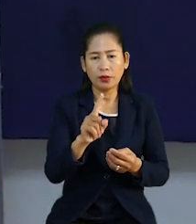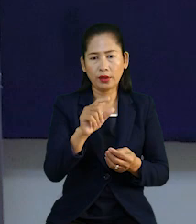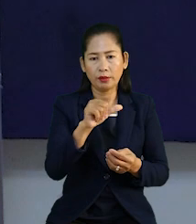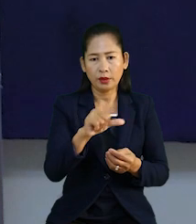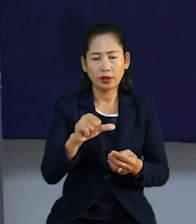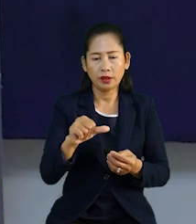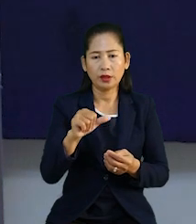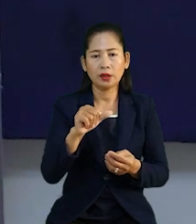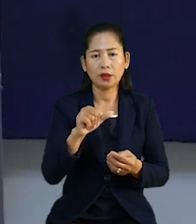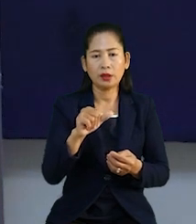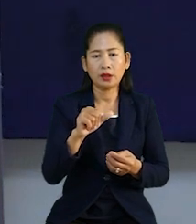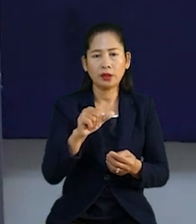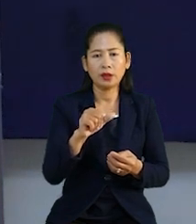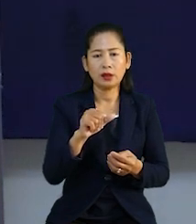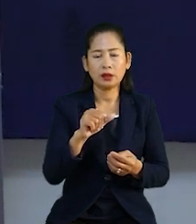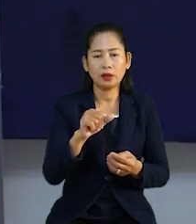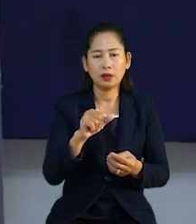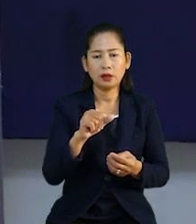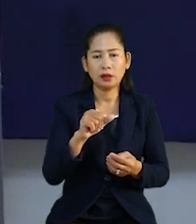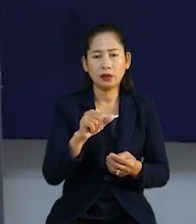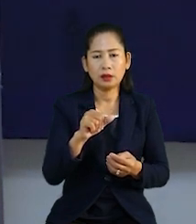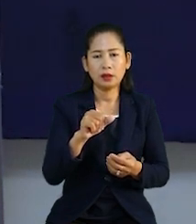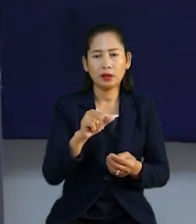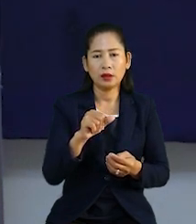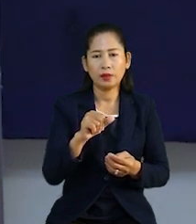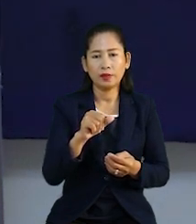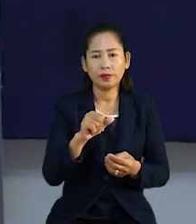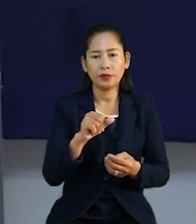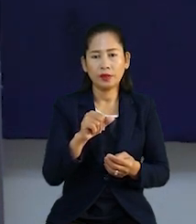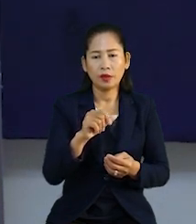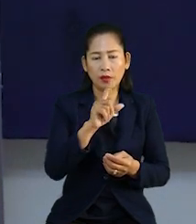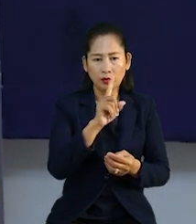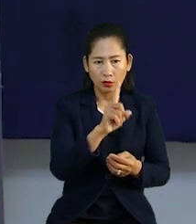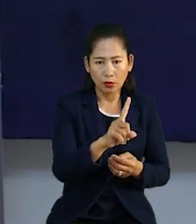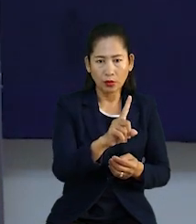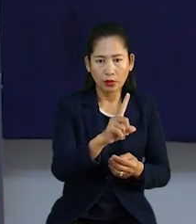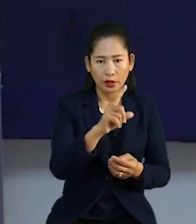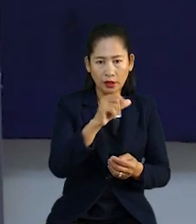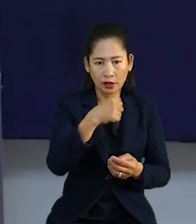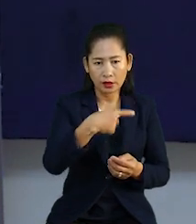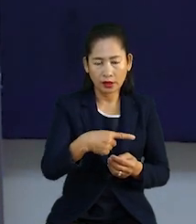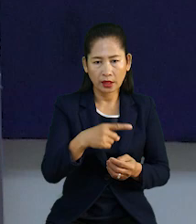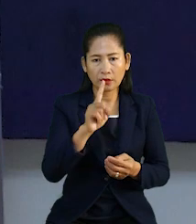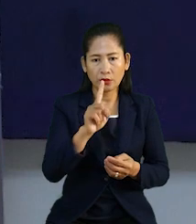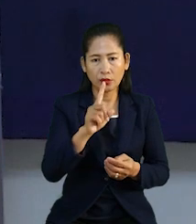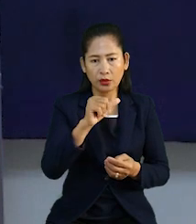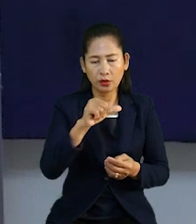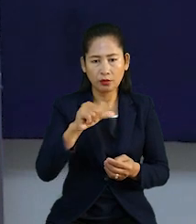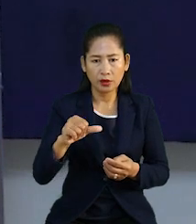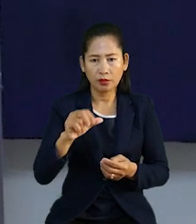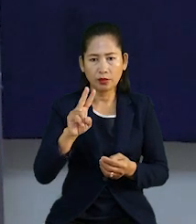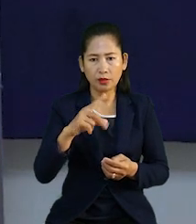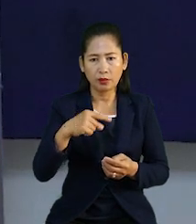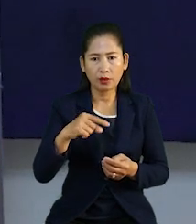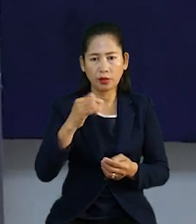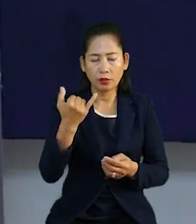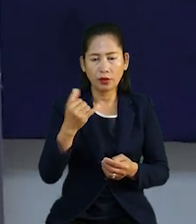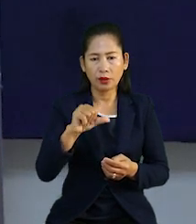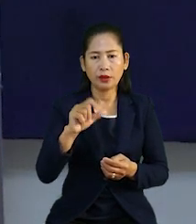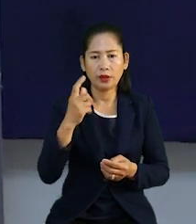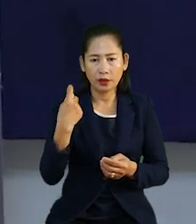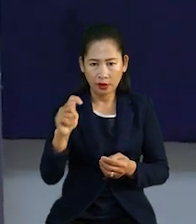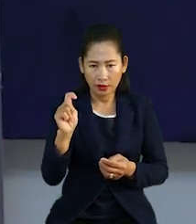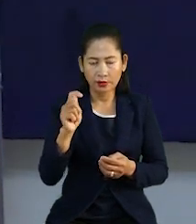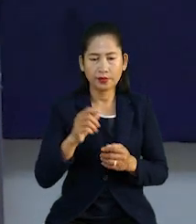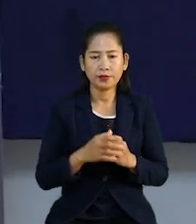mơn. Dương an, bởi dương an tam tống cư mùi sáng, mùi mơn, pi poan, pram mùi